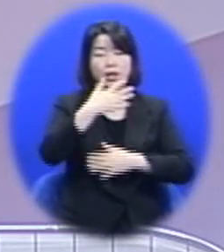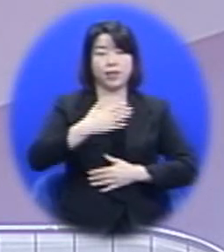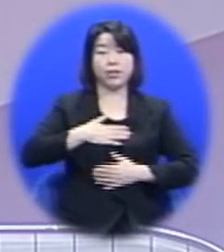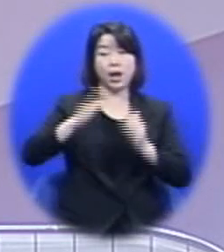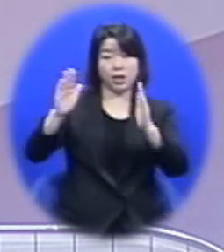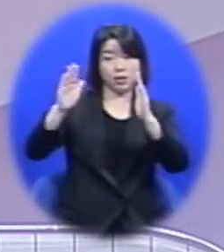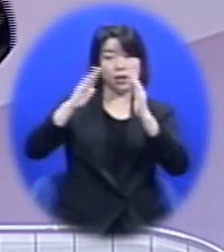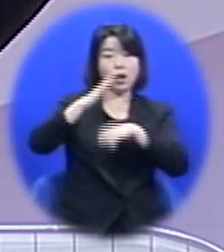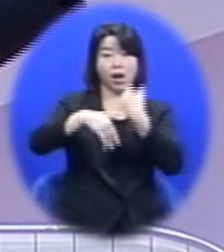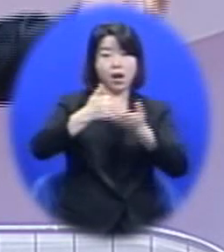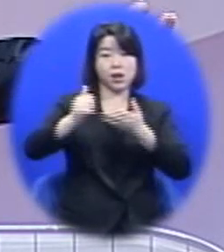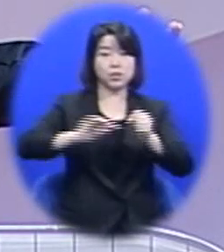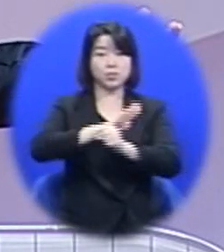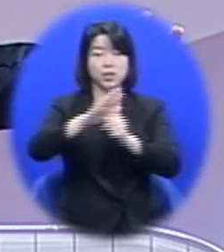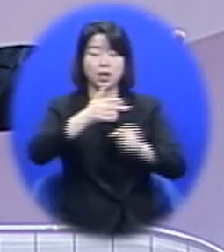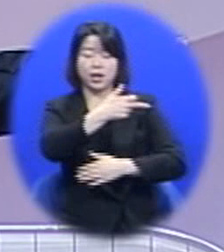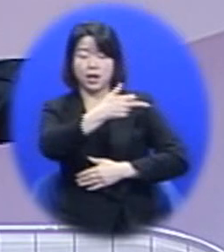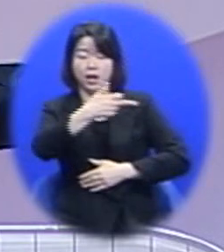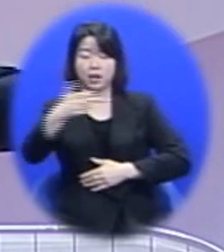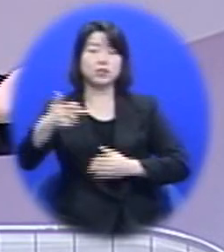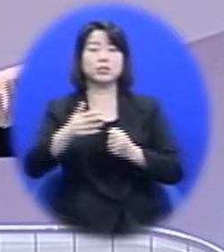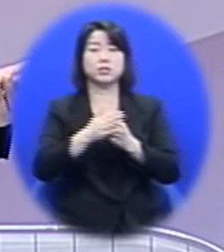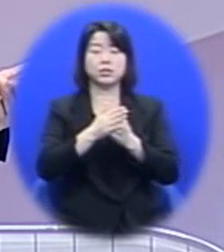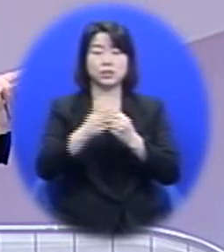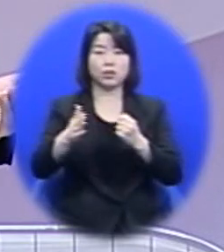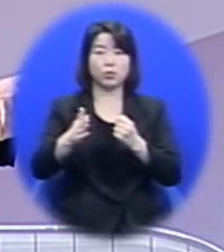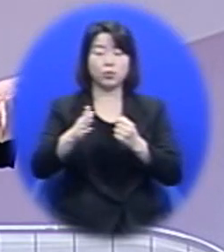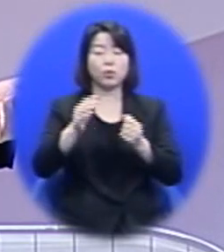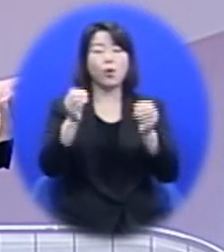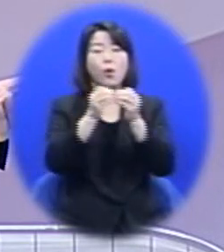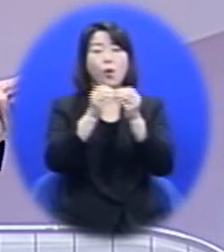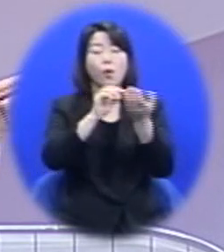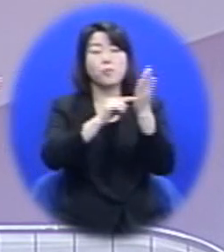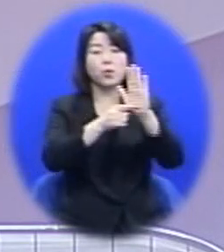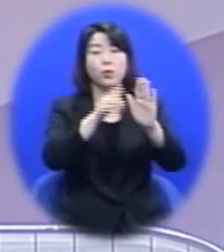향한 하나님의 사랑이 크시니 이렇게 표현합니다.